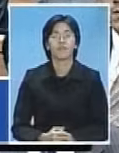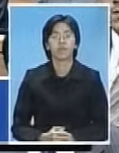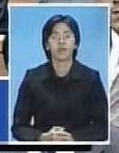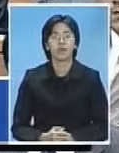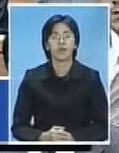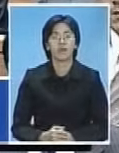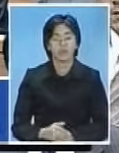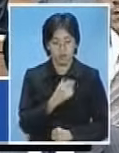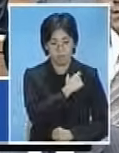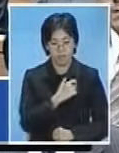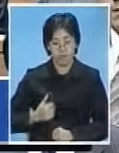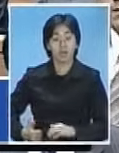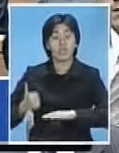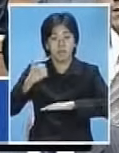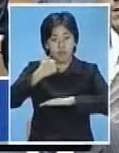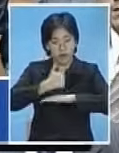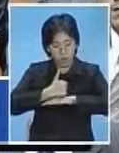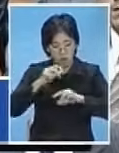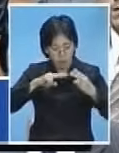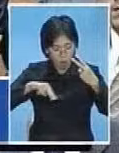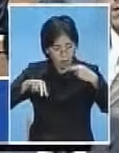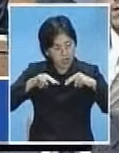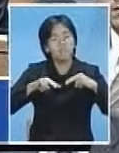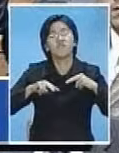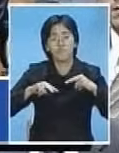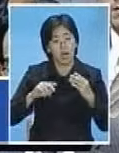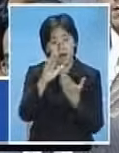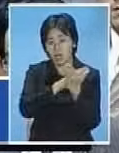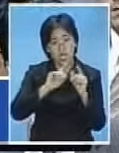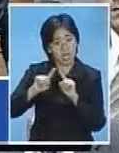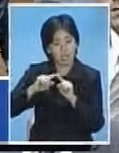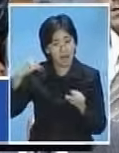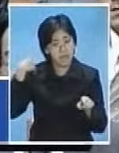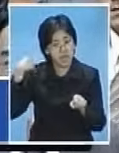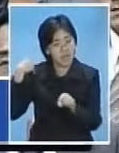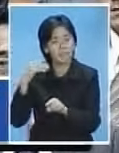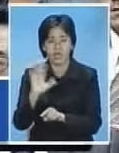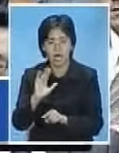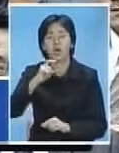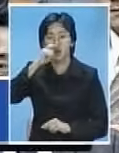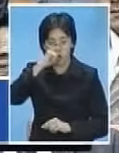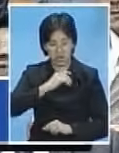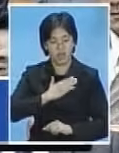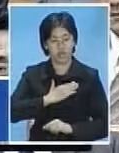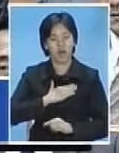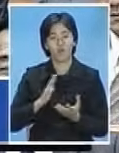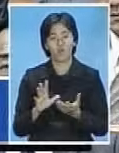ขเป็นสิ่งที่ไม่ได้มีทุกประเทศประเทศไทยเราต้องภาคภูมิใจในสิ่งที่เร